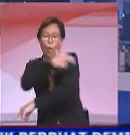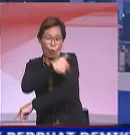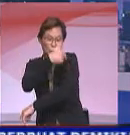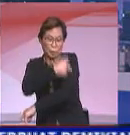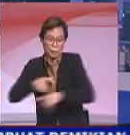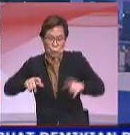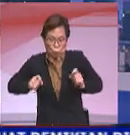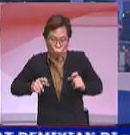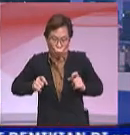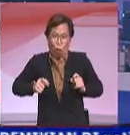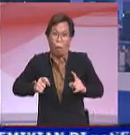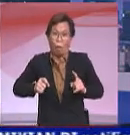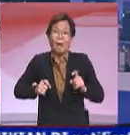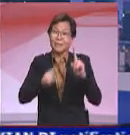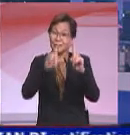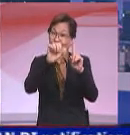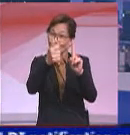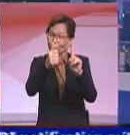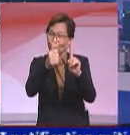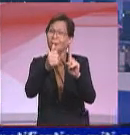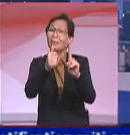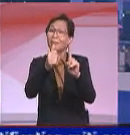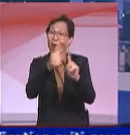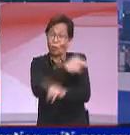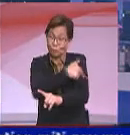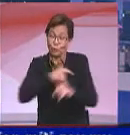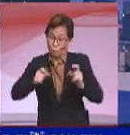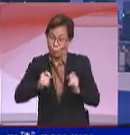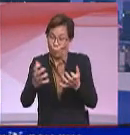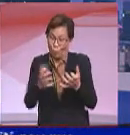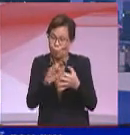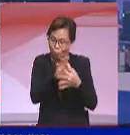hospital swasta yang bekerjasama dengan Kementerian Kesihatan.